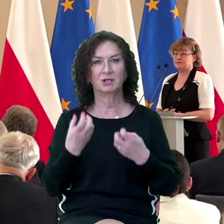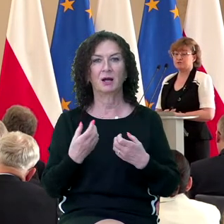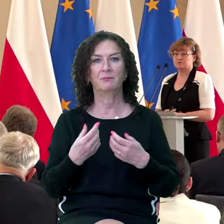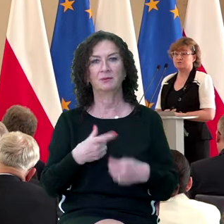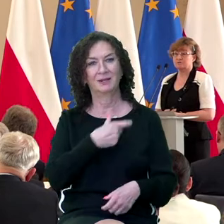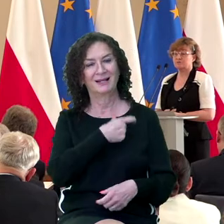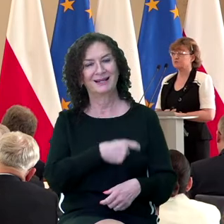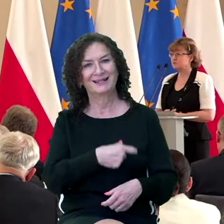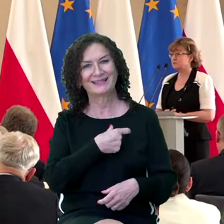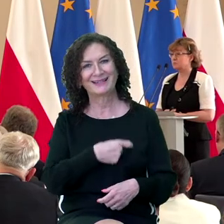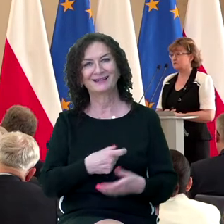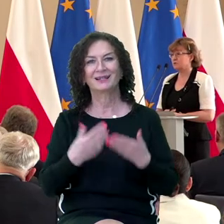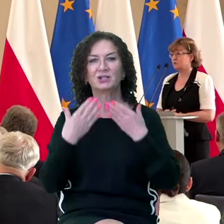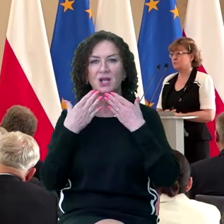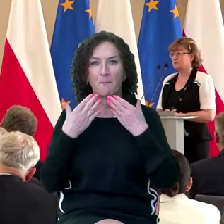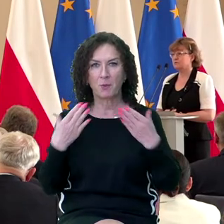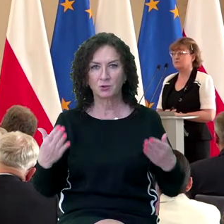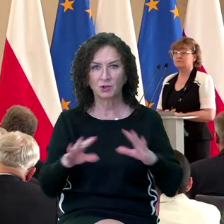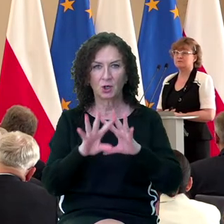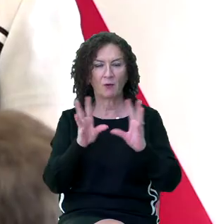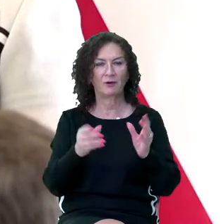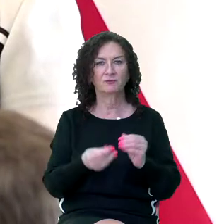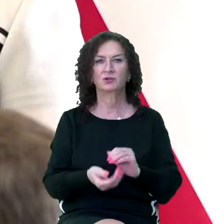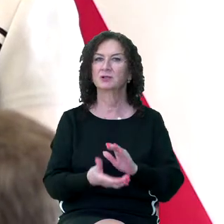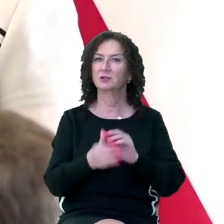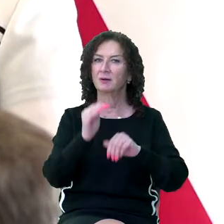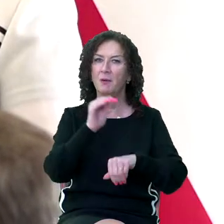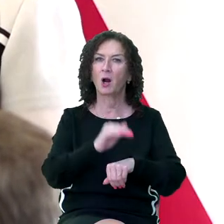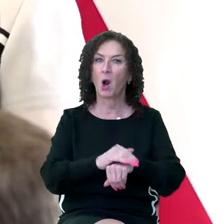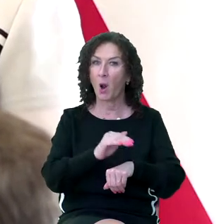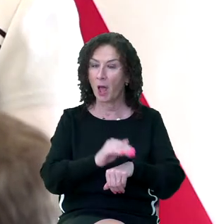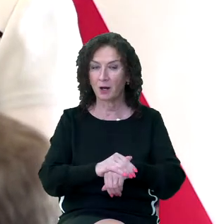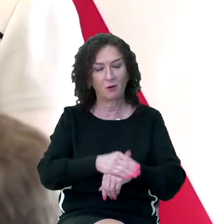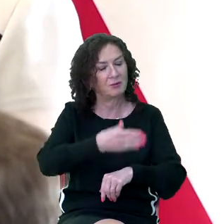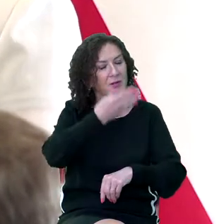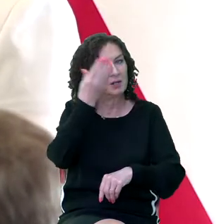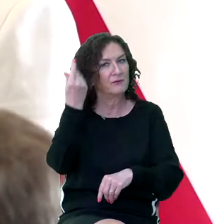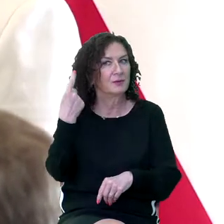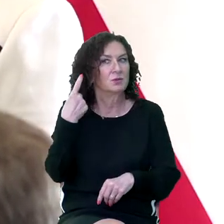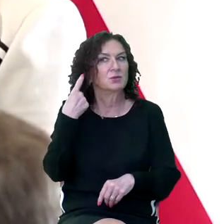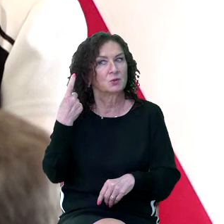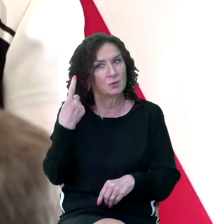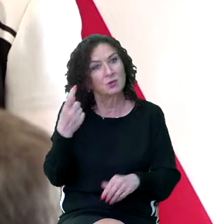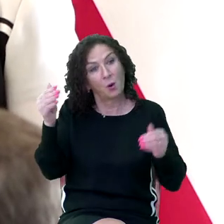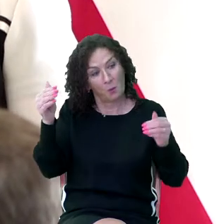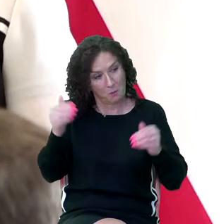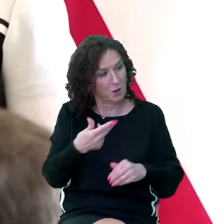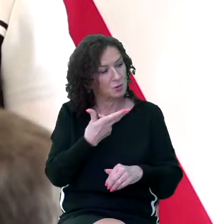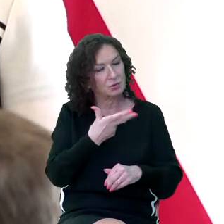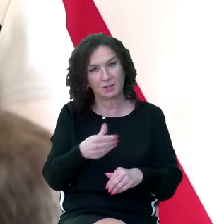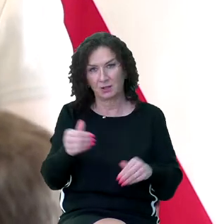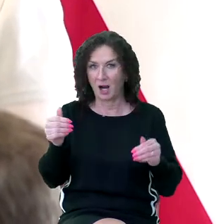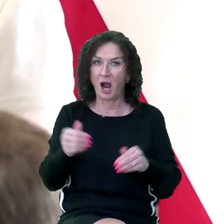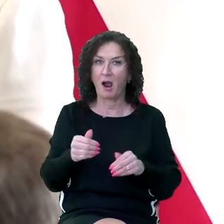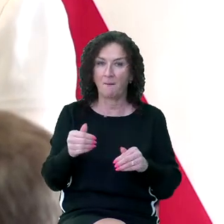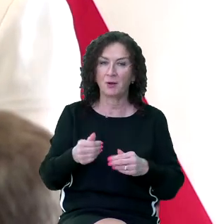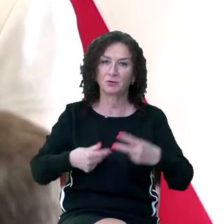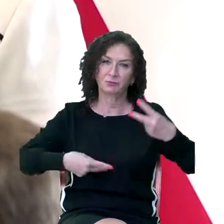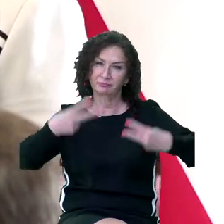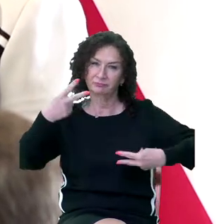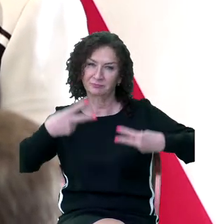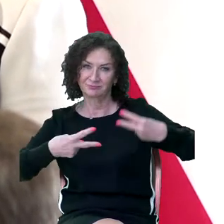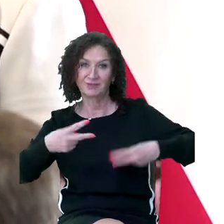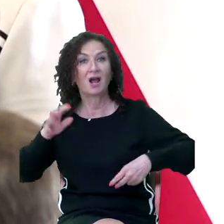podziękować wszystkim kolegom. Nie wiem, czy mnie słyszą, być może nie, a być może gdzieś online'owo